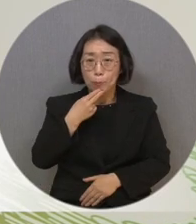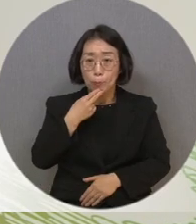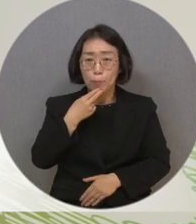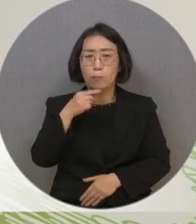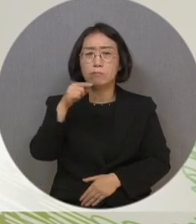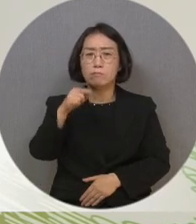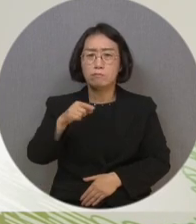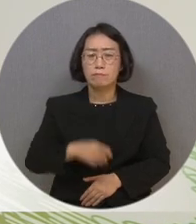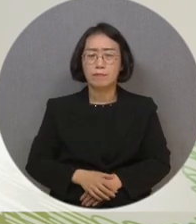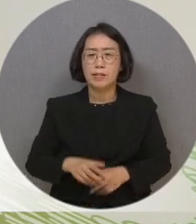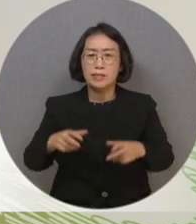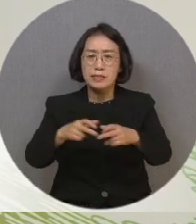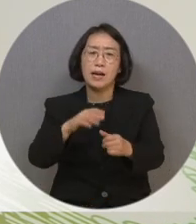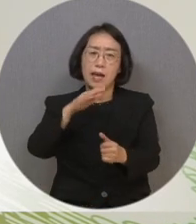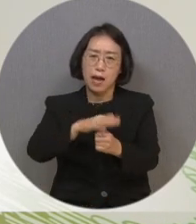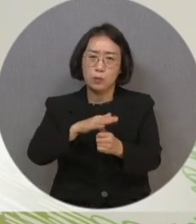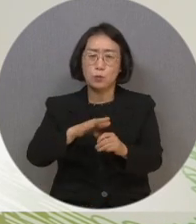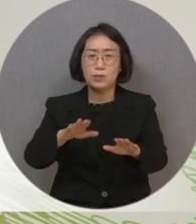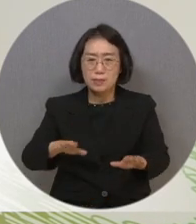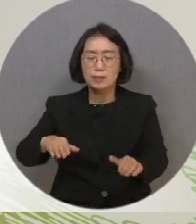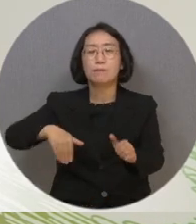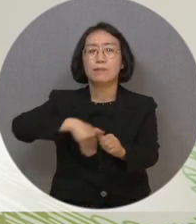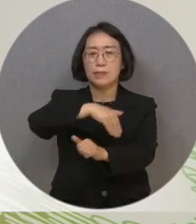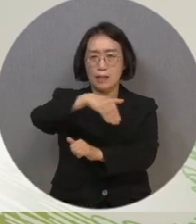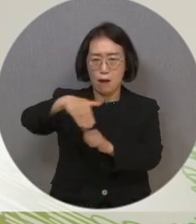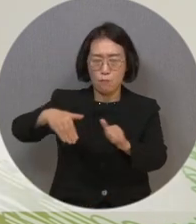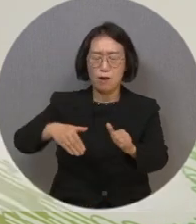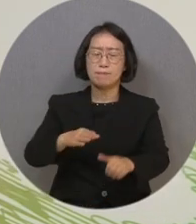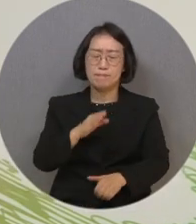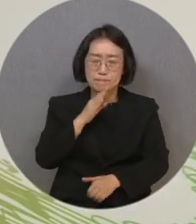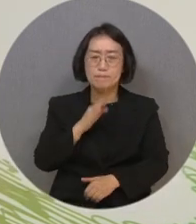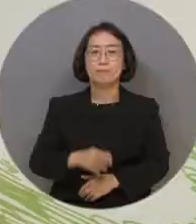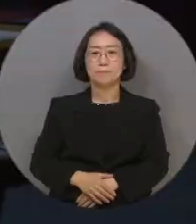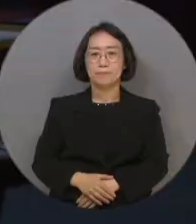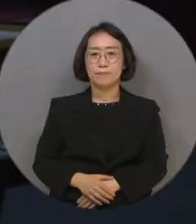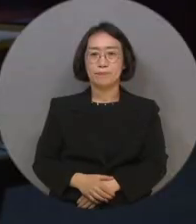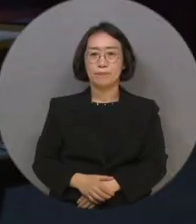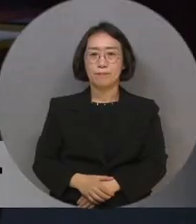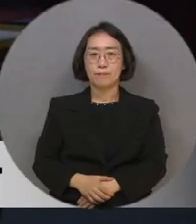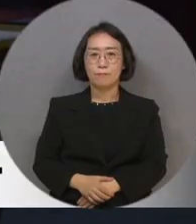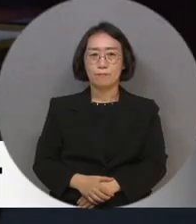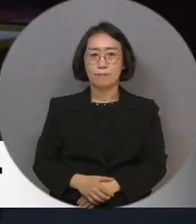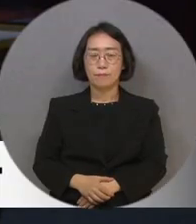못하는 것이 장애 아동에 대한 취약한 현실입니다.